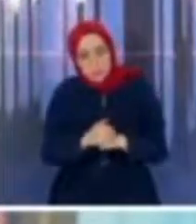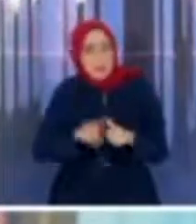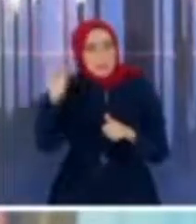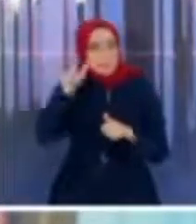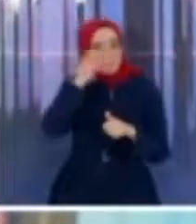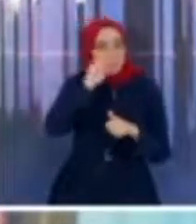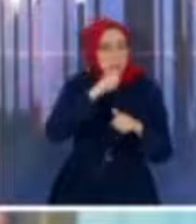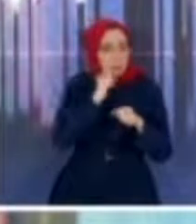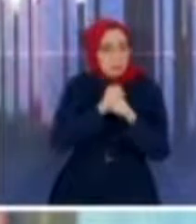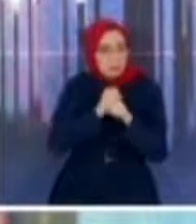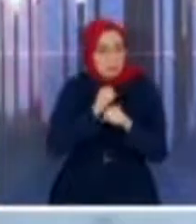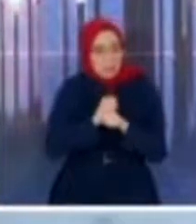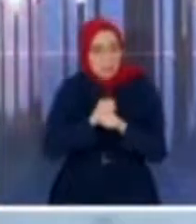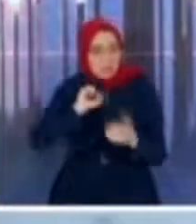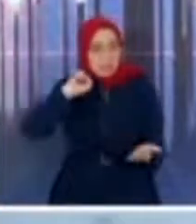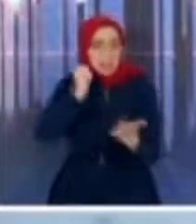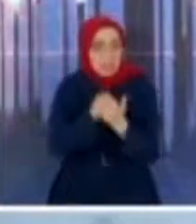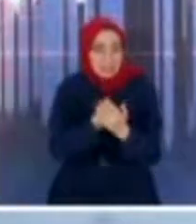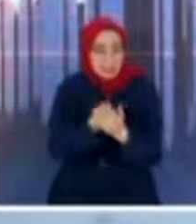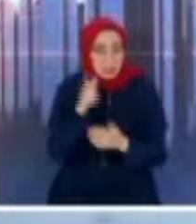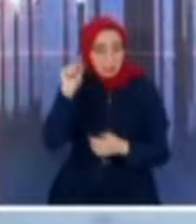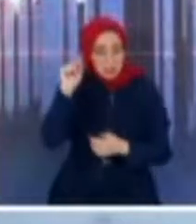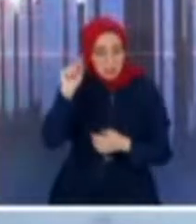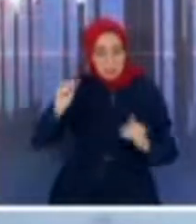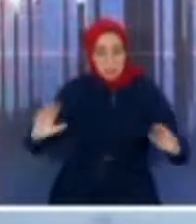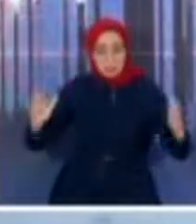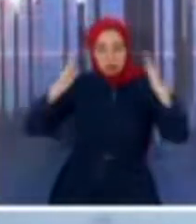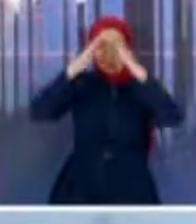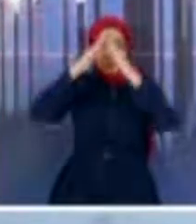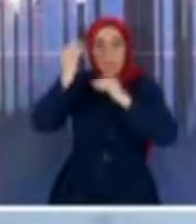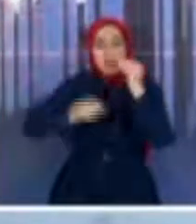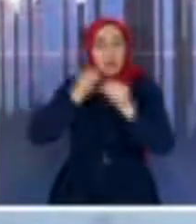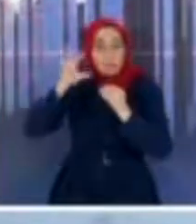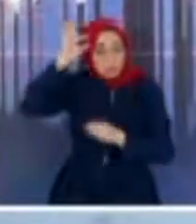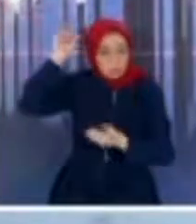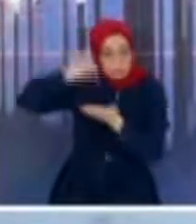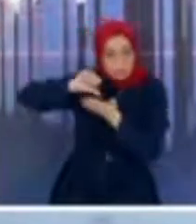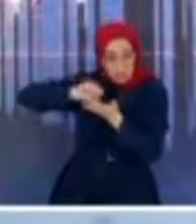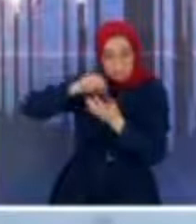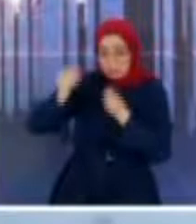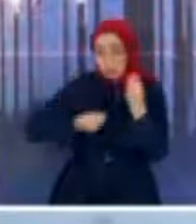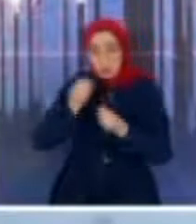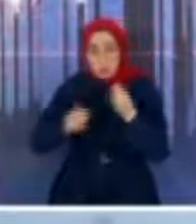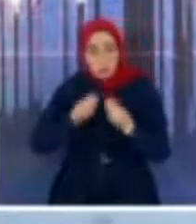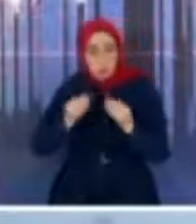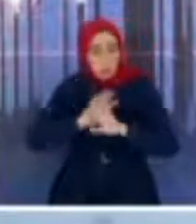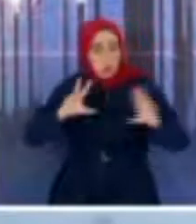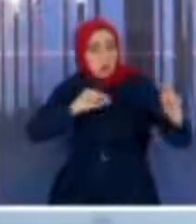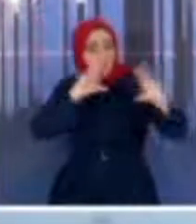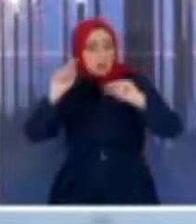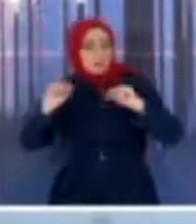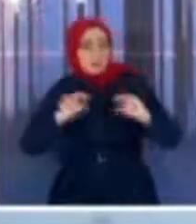في عدد حوادث الطرقات في مكان فيه تضاريس كما في وسط العاصمة أو كما في المناطق الحضرية، بل